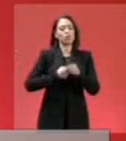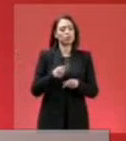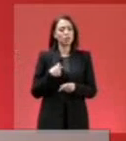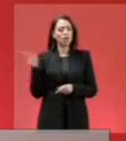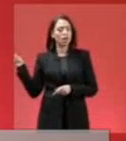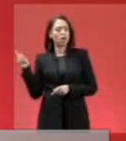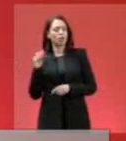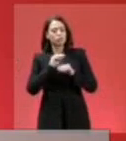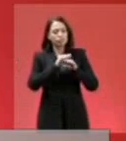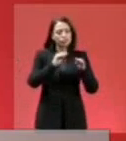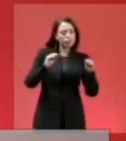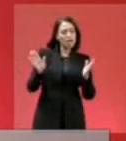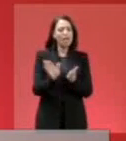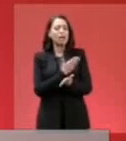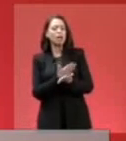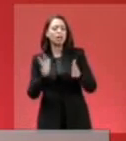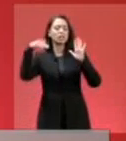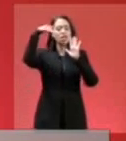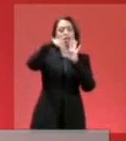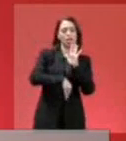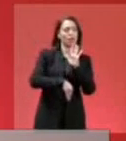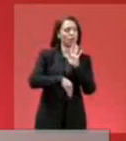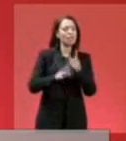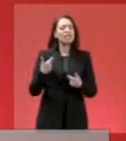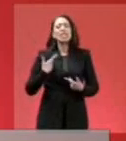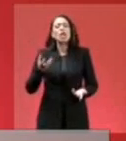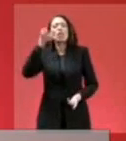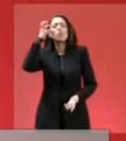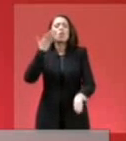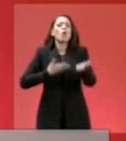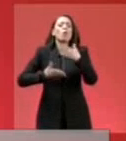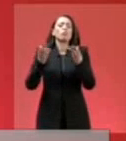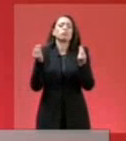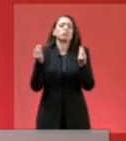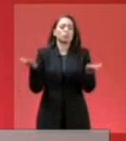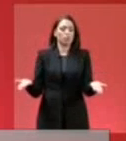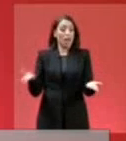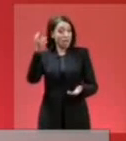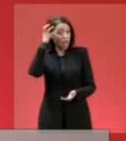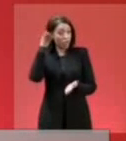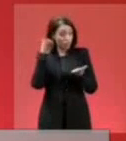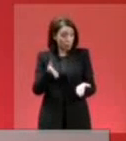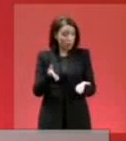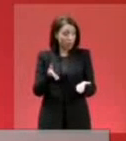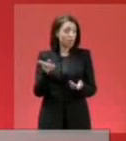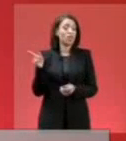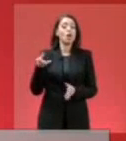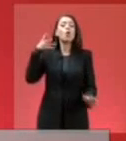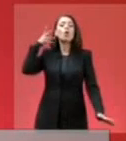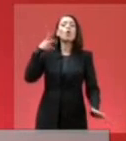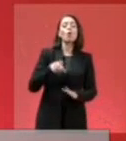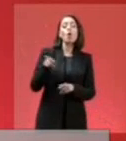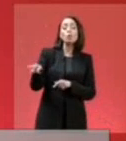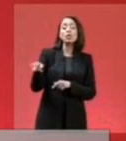προπαγάνδιζε την καταστροφή και την κατάρρευση. Τι να πρωτοθυμηθεί κανείς? Να θυμηθεί τον περιβόητο κόφτη,